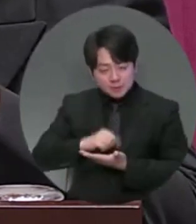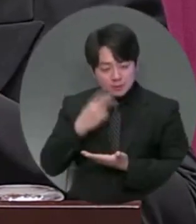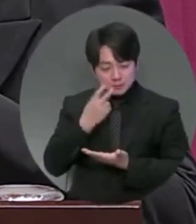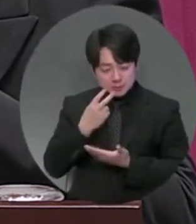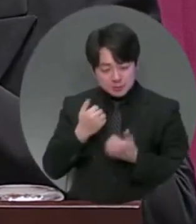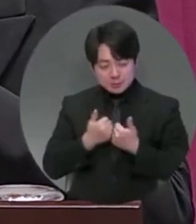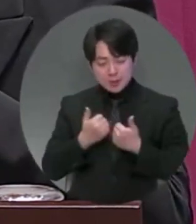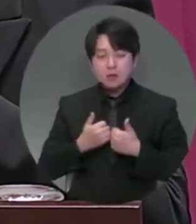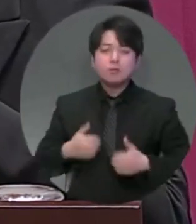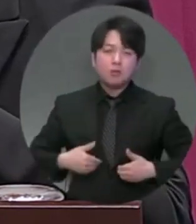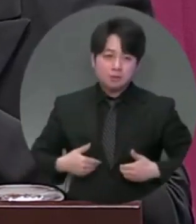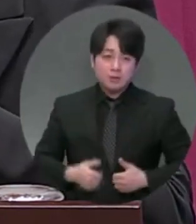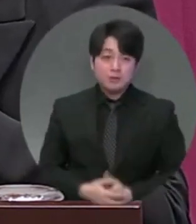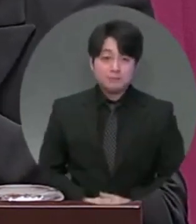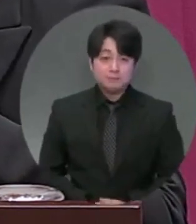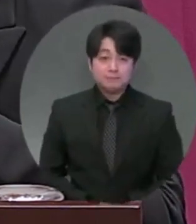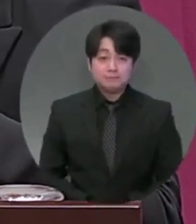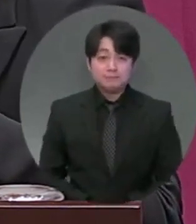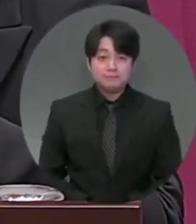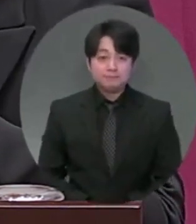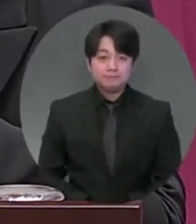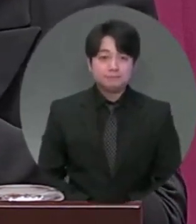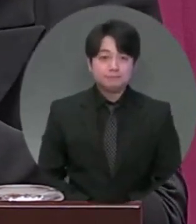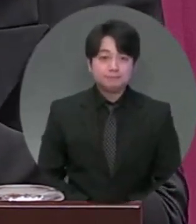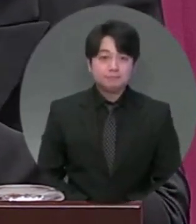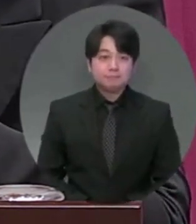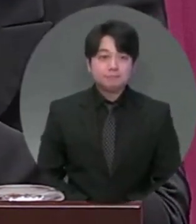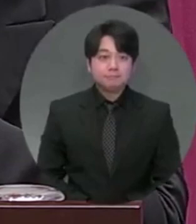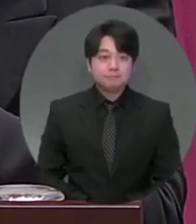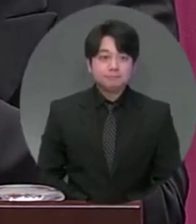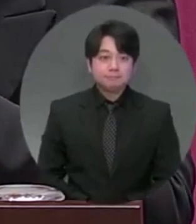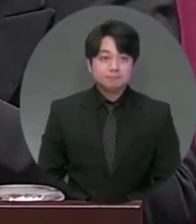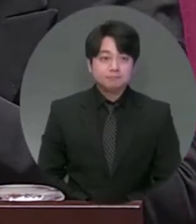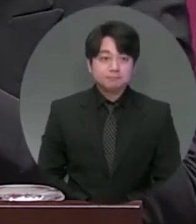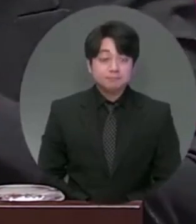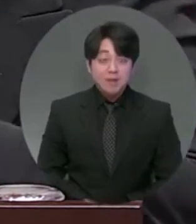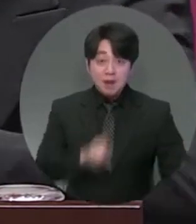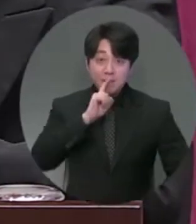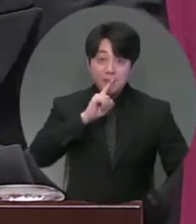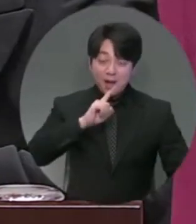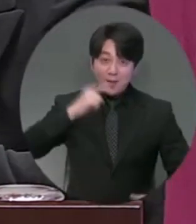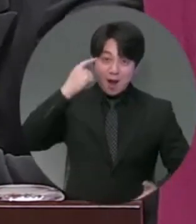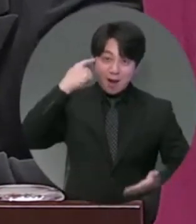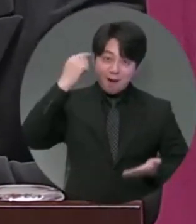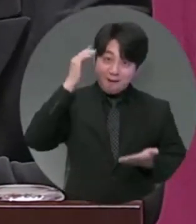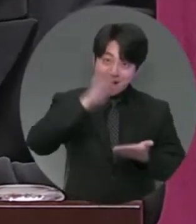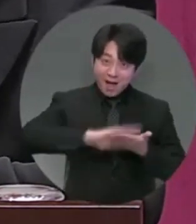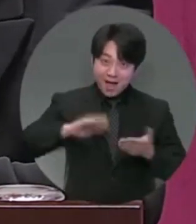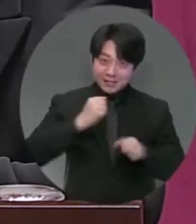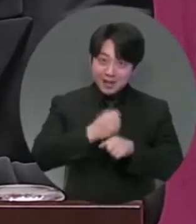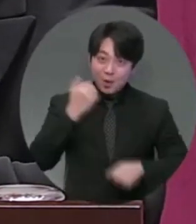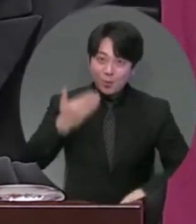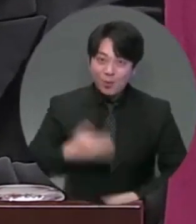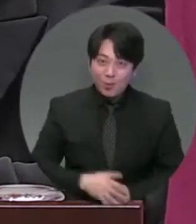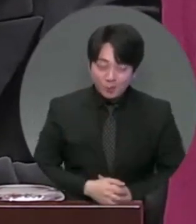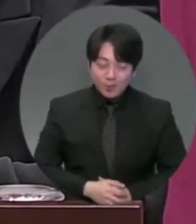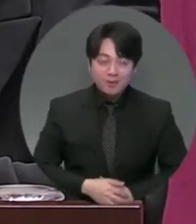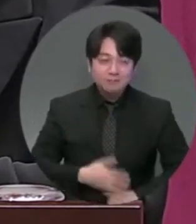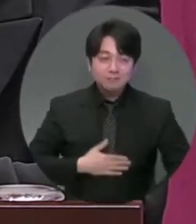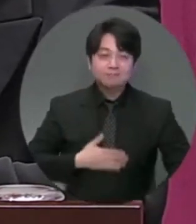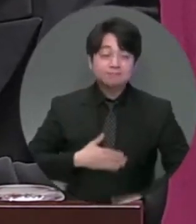말씀에 지금 제가 잘 듣겠습니다 속이 시원하신가요 가볍게 얘기했습니다네 저도 반대측